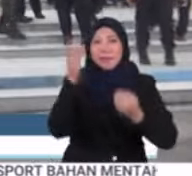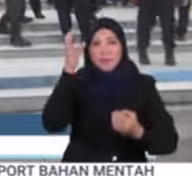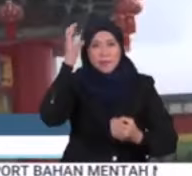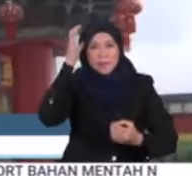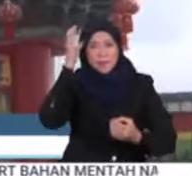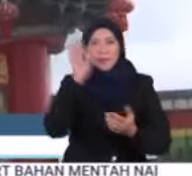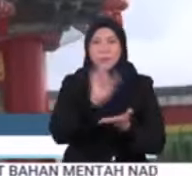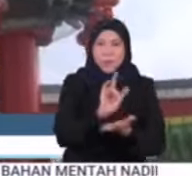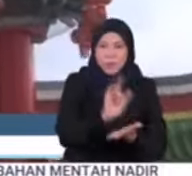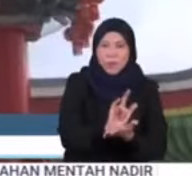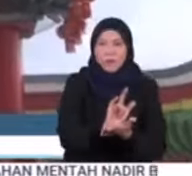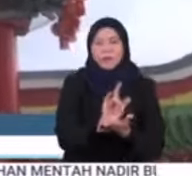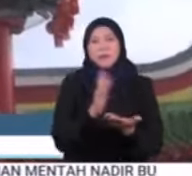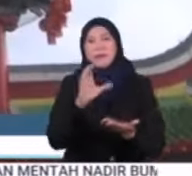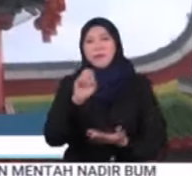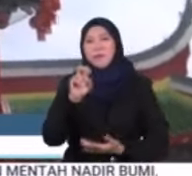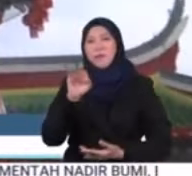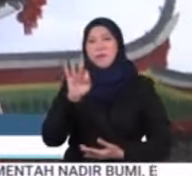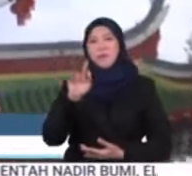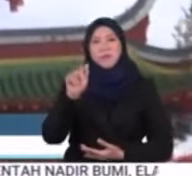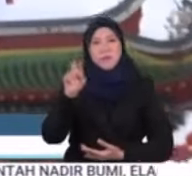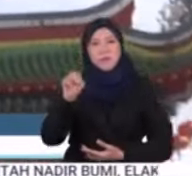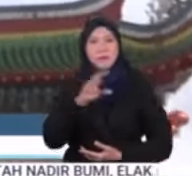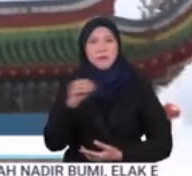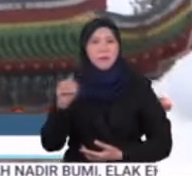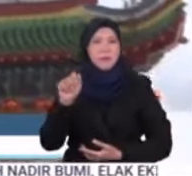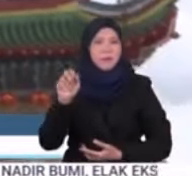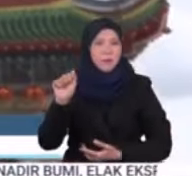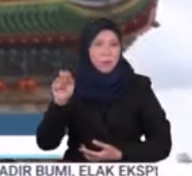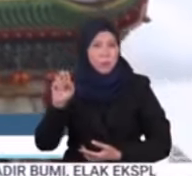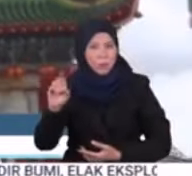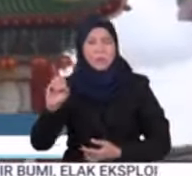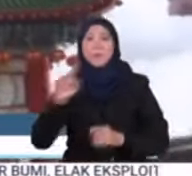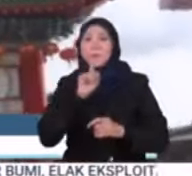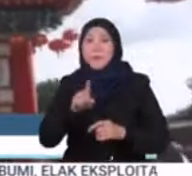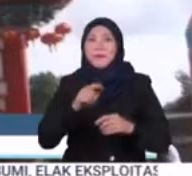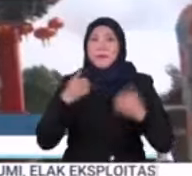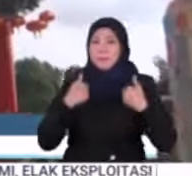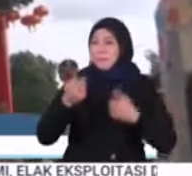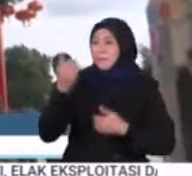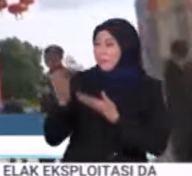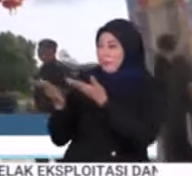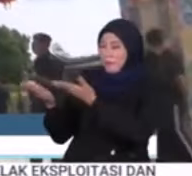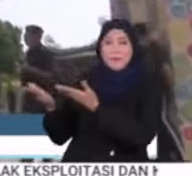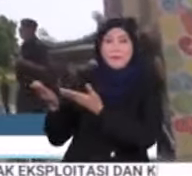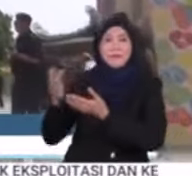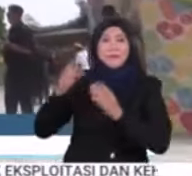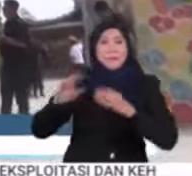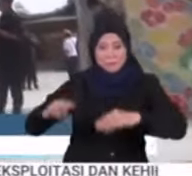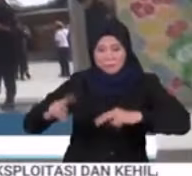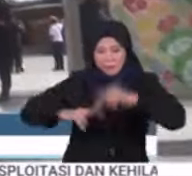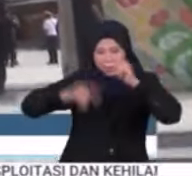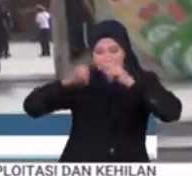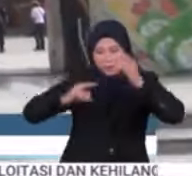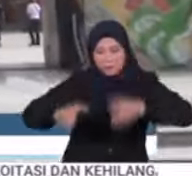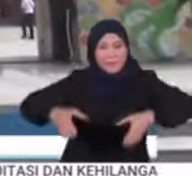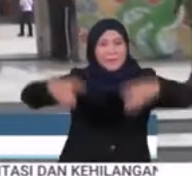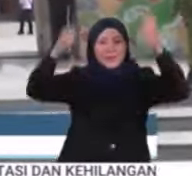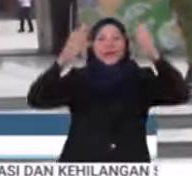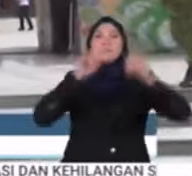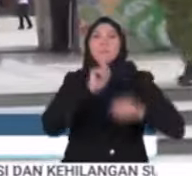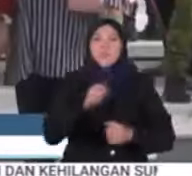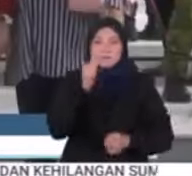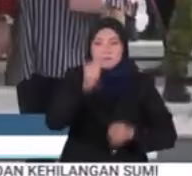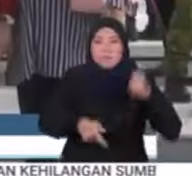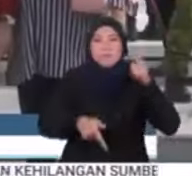Buddha confusionisme dan tahu Wisma dan bangunan-bangunannya tersegem indah di belakang saya ini sebenarnya dibina dengan sumbangan orang